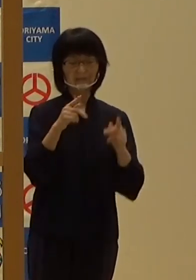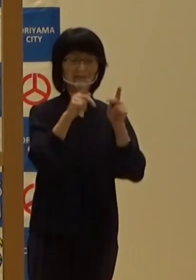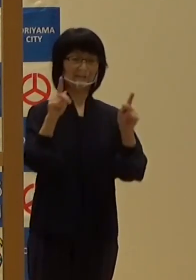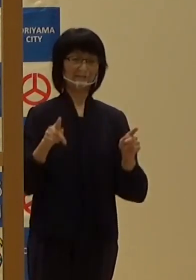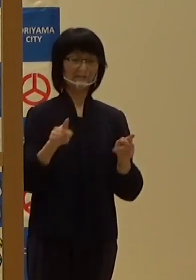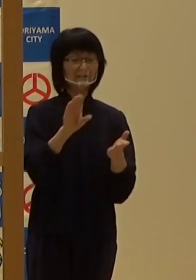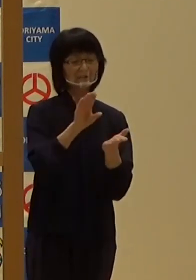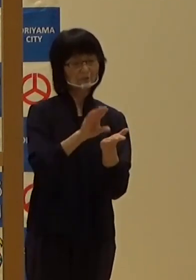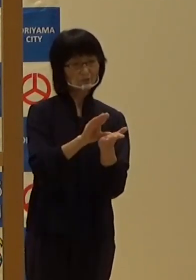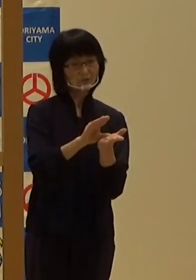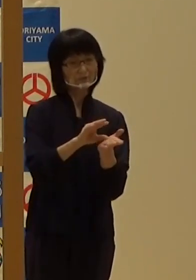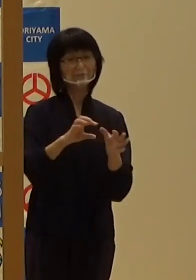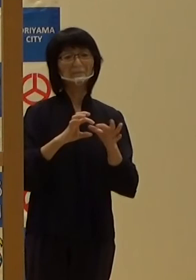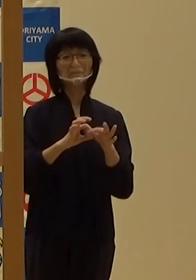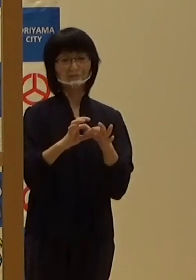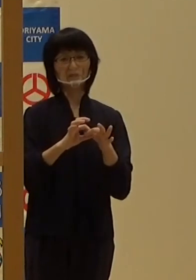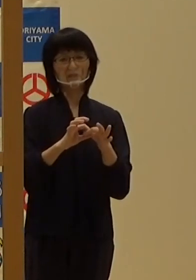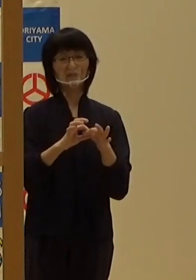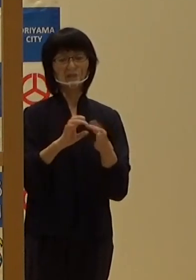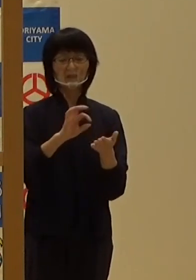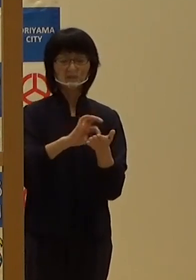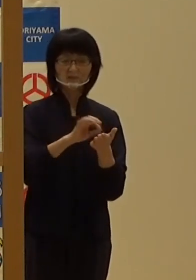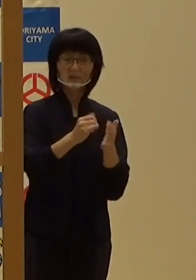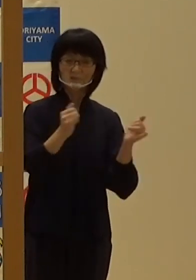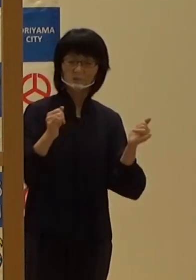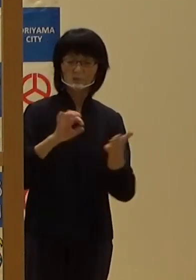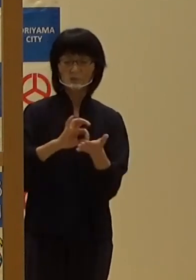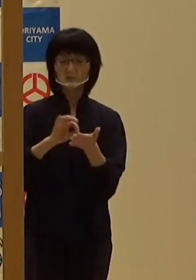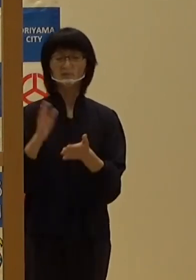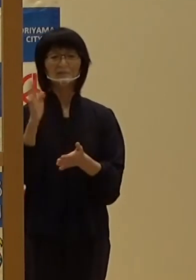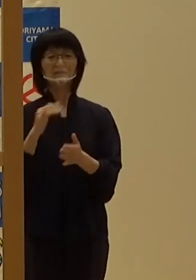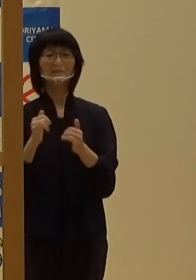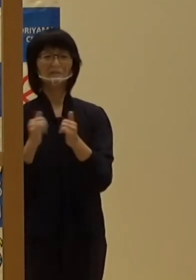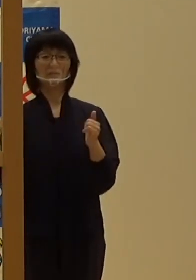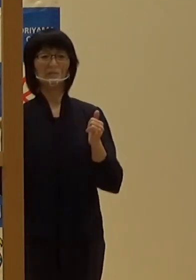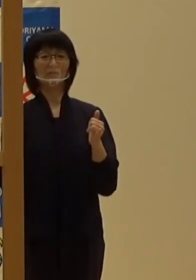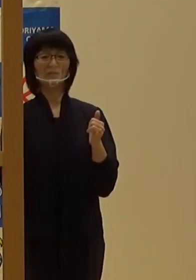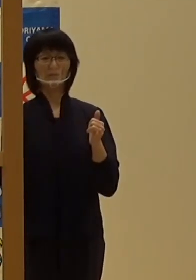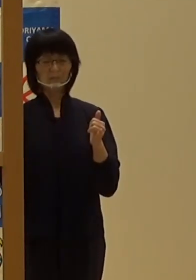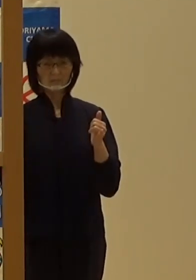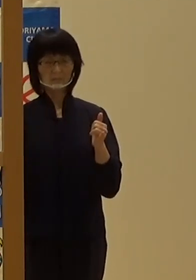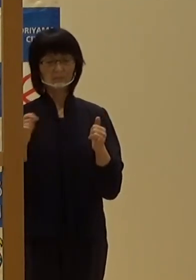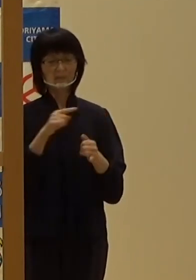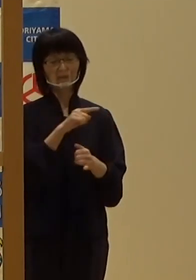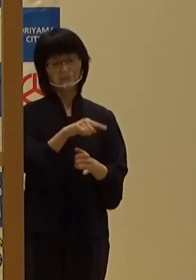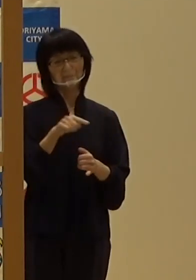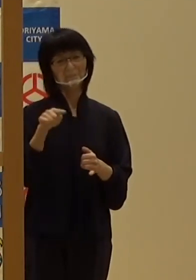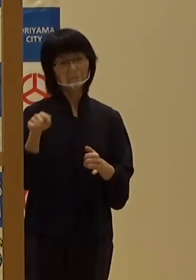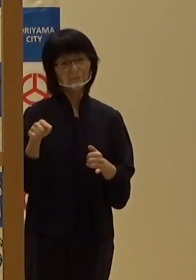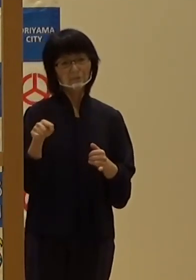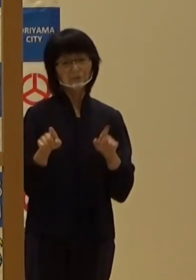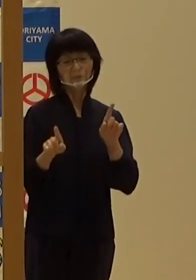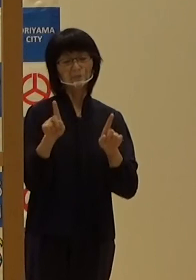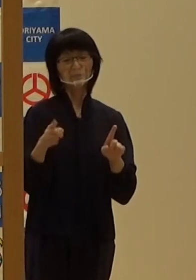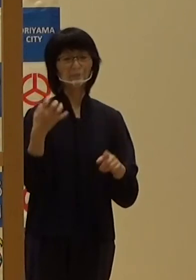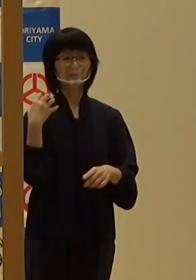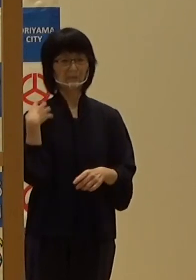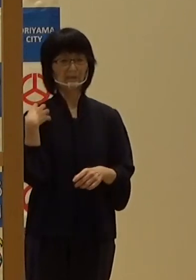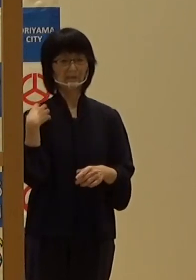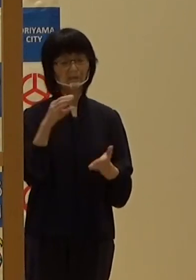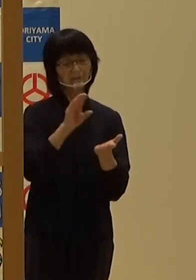場につきましてはですね、やはり使う人と使わない人と受益者負担という考え方ありますので、駐車場